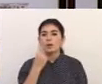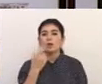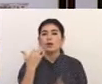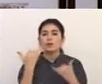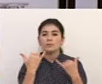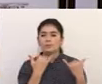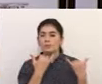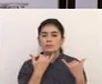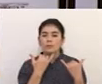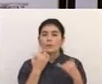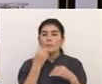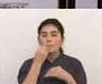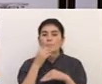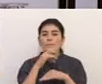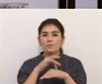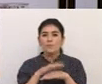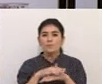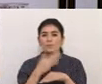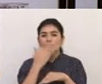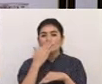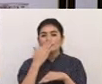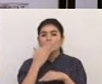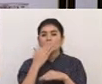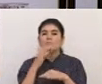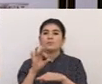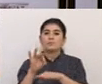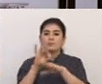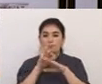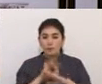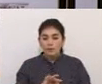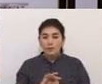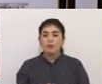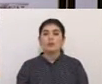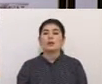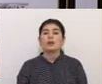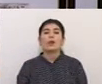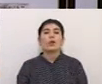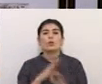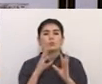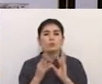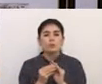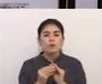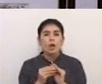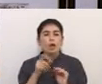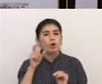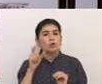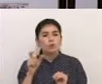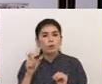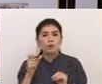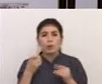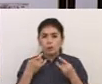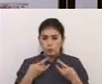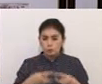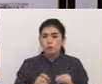uzdi-da hidlab olib chiqdi. 4-chi gap. Umuman odam bolasi